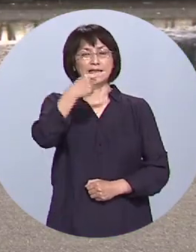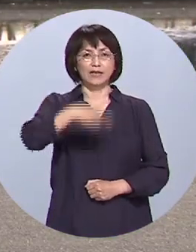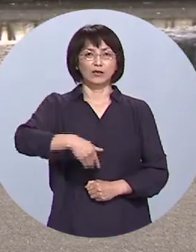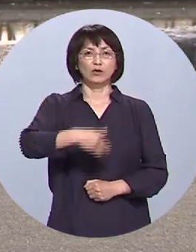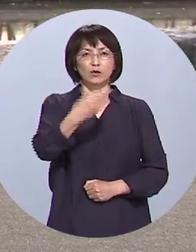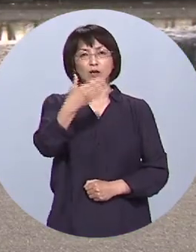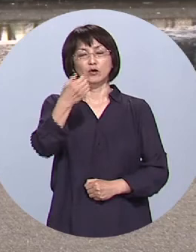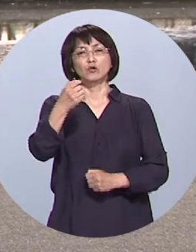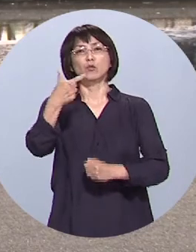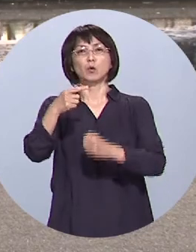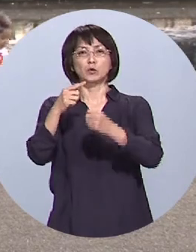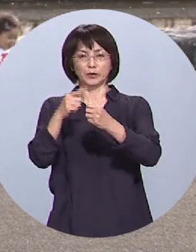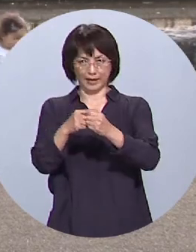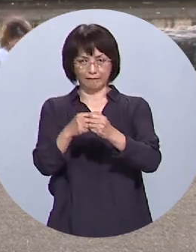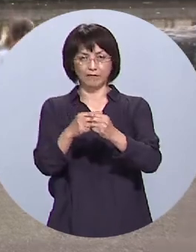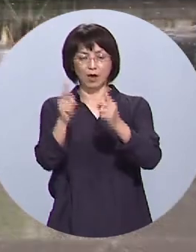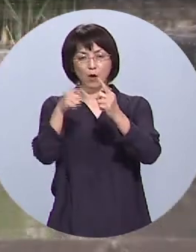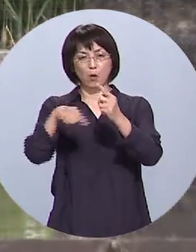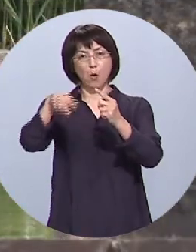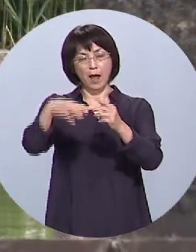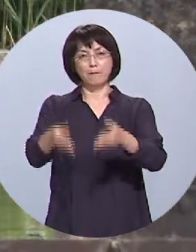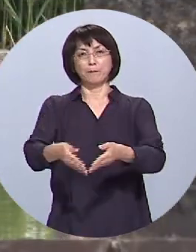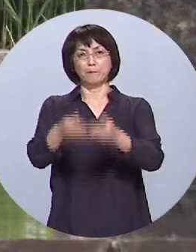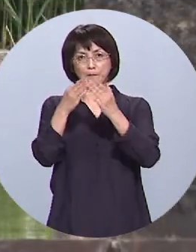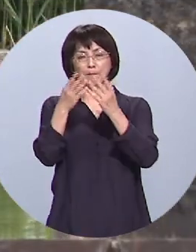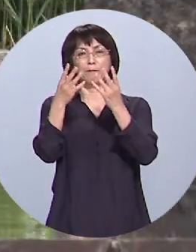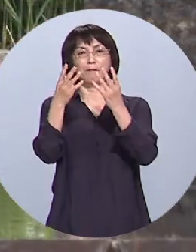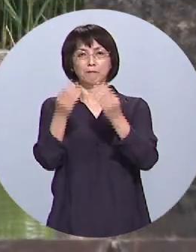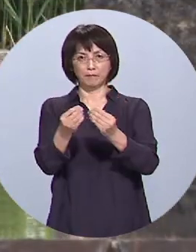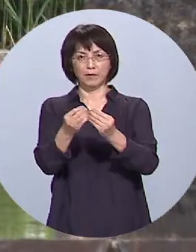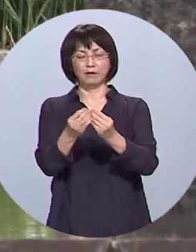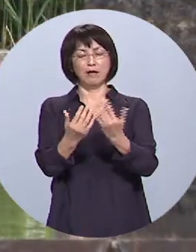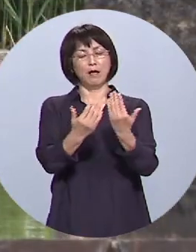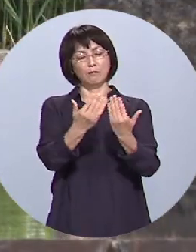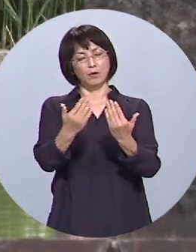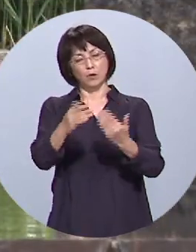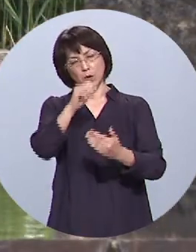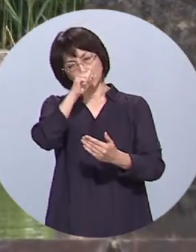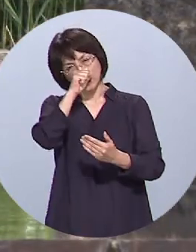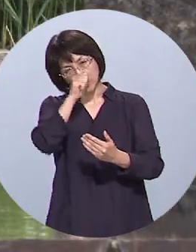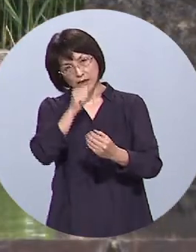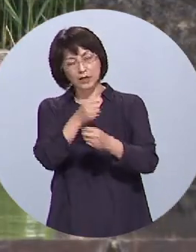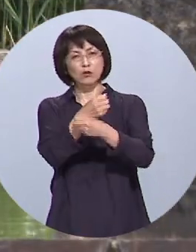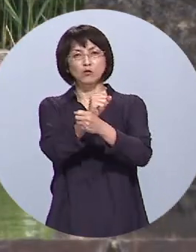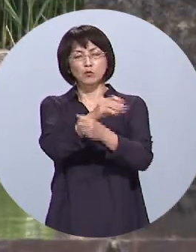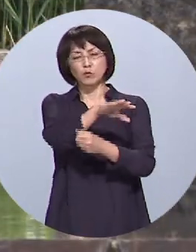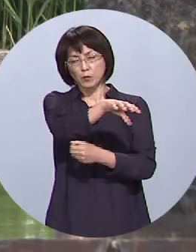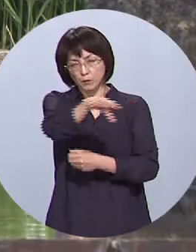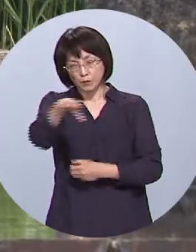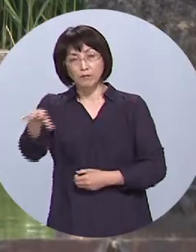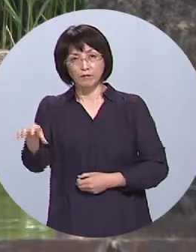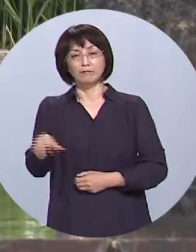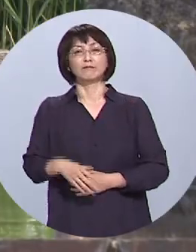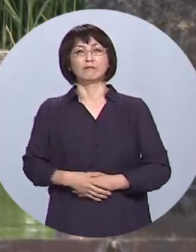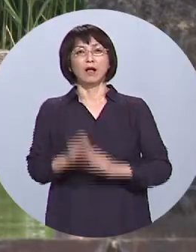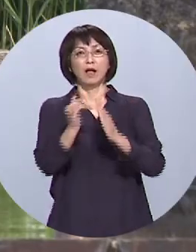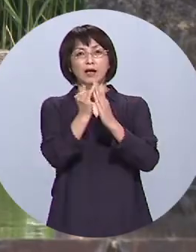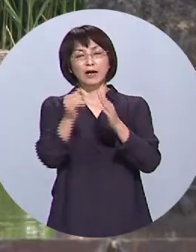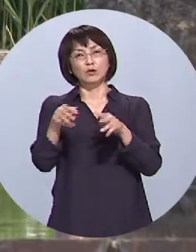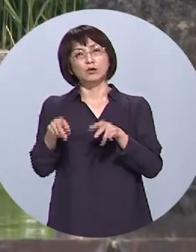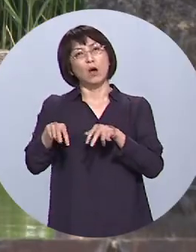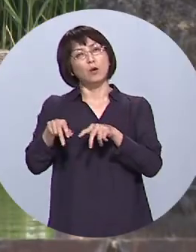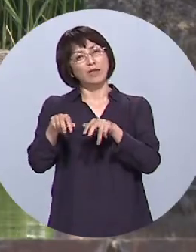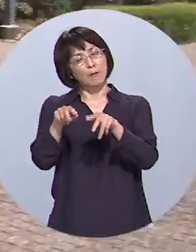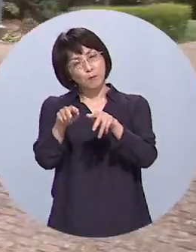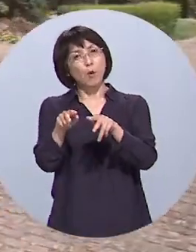年に公園として整備されました。緑にあふれ工夫が凝らされた園内は家族でのお散歩やお出か